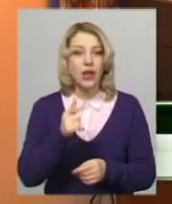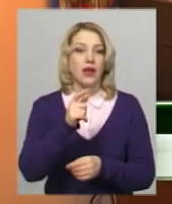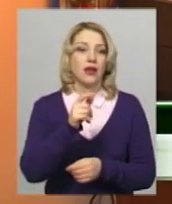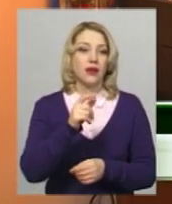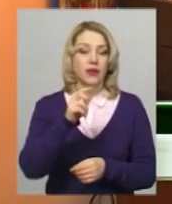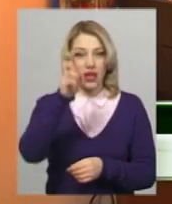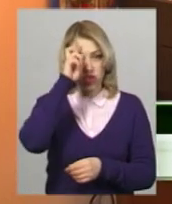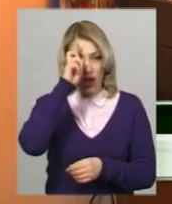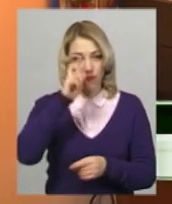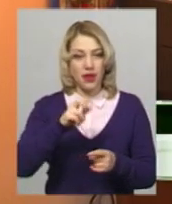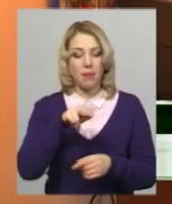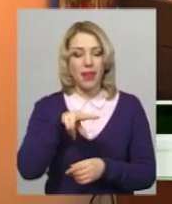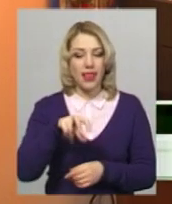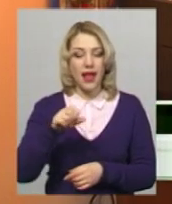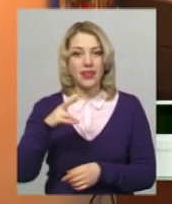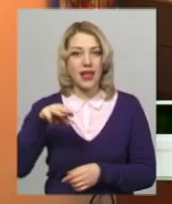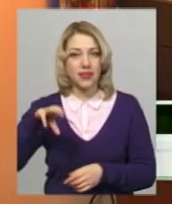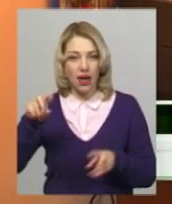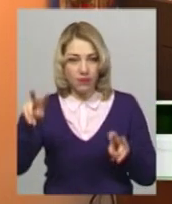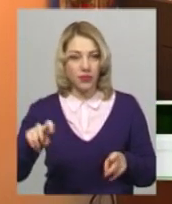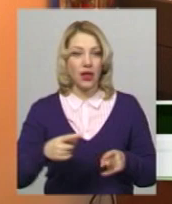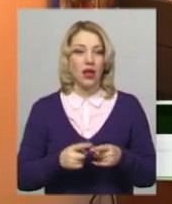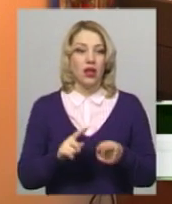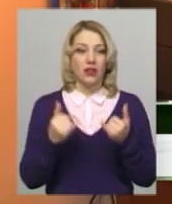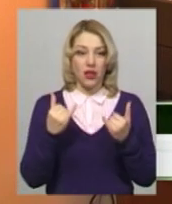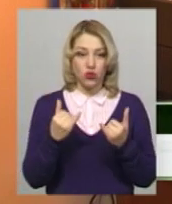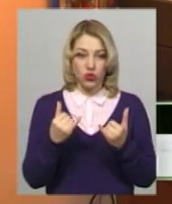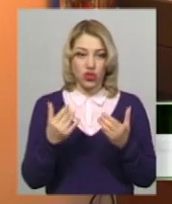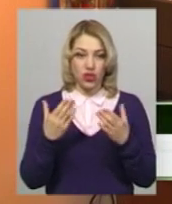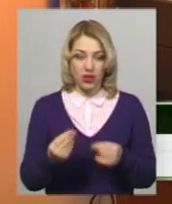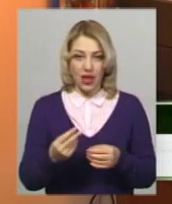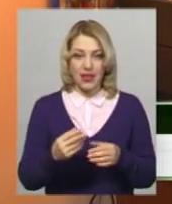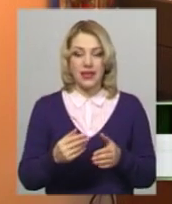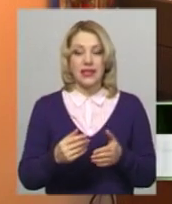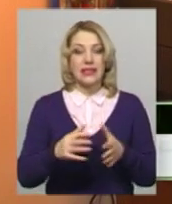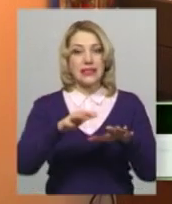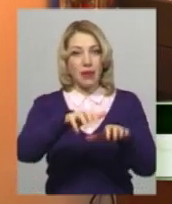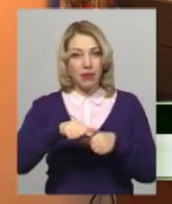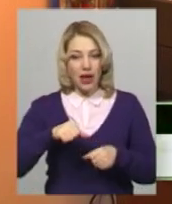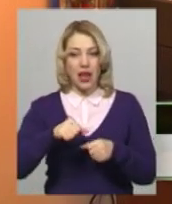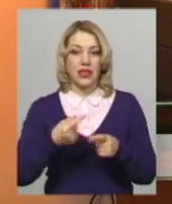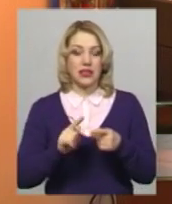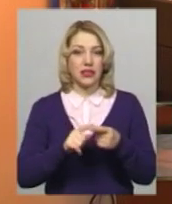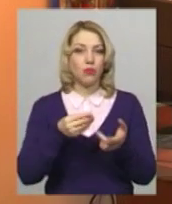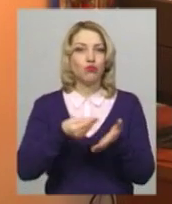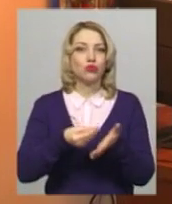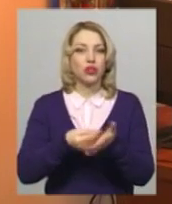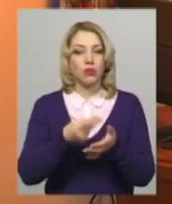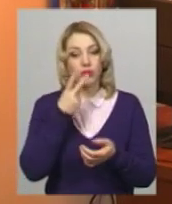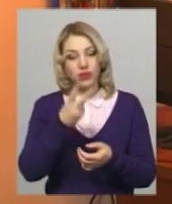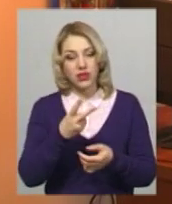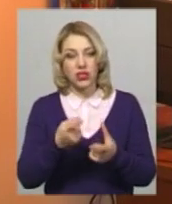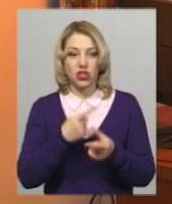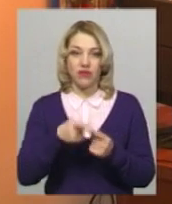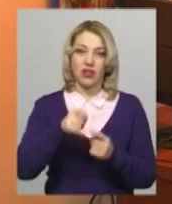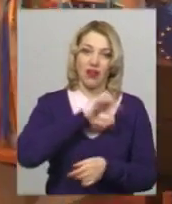знято фінансування з розрахунку на те, щоб подивитися, рентабельний цей комунальний заклад обласної ради